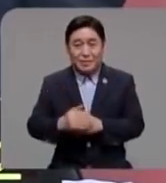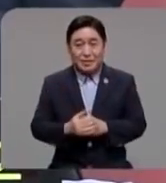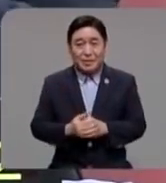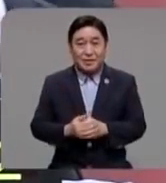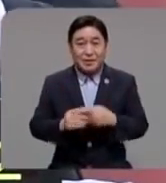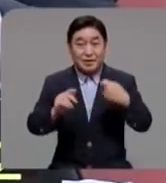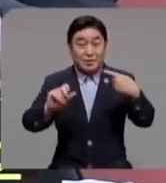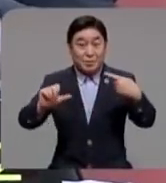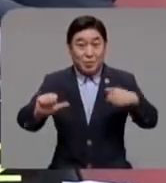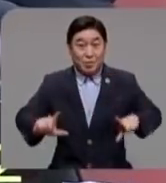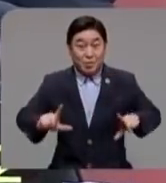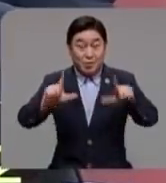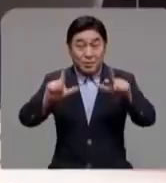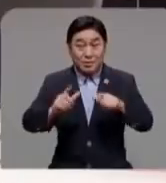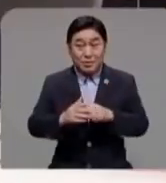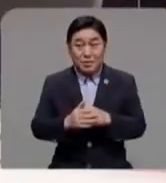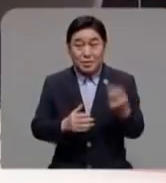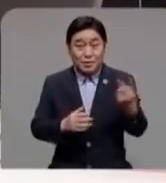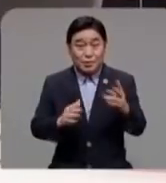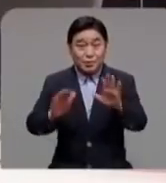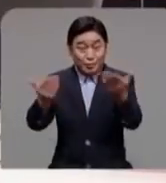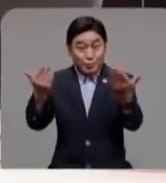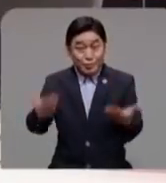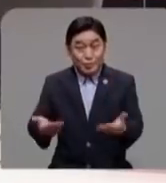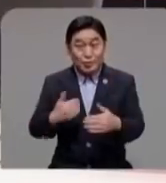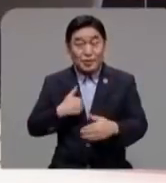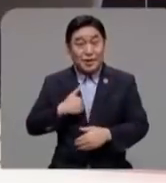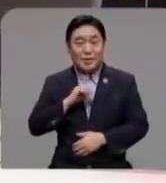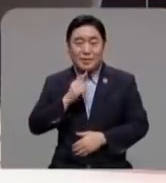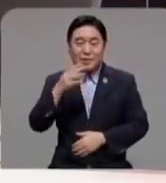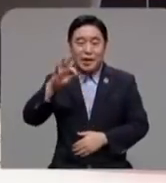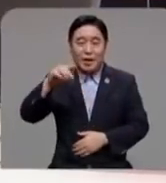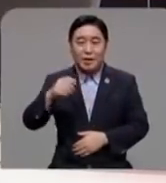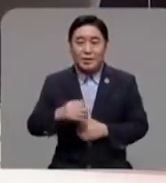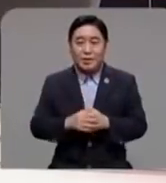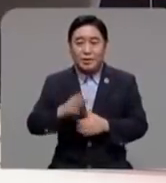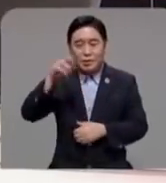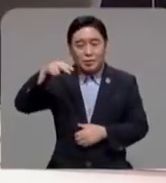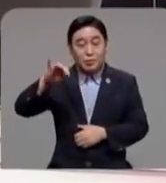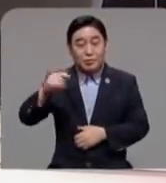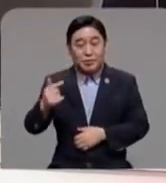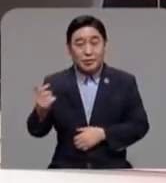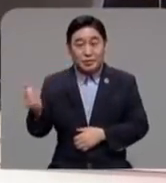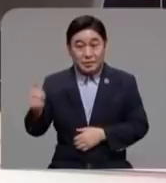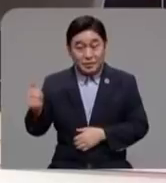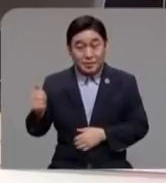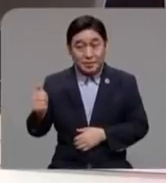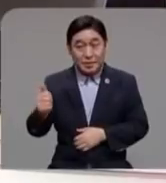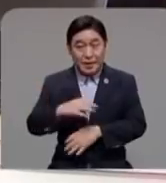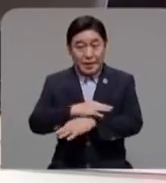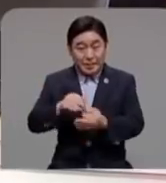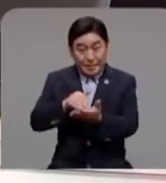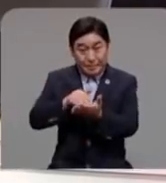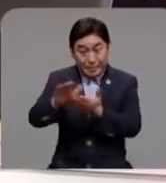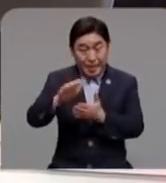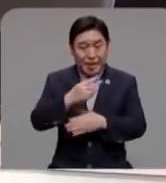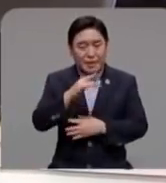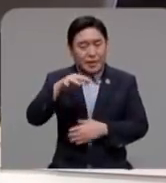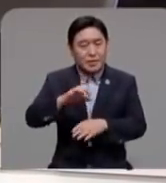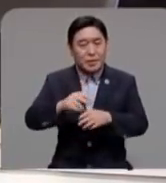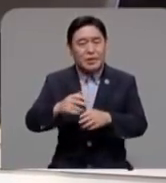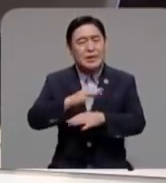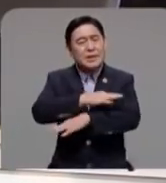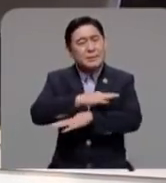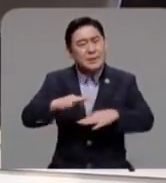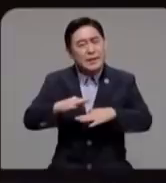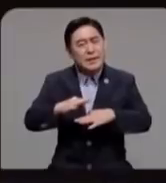11월 5일이면 바로 붙어야 됩니다. 두 분 조금만 쉬시고 제가 좀 네, 네, 말씀하십시오. 네. 지금 부패 척결, 대장동